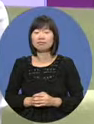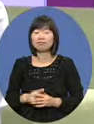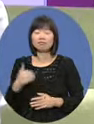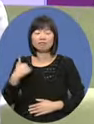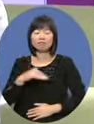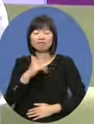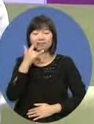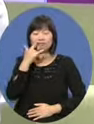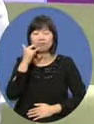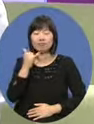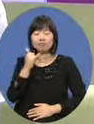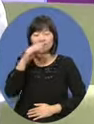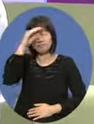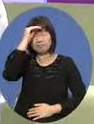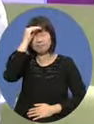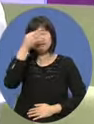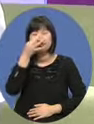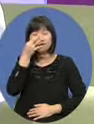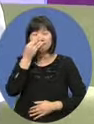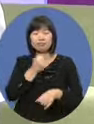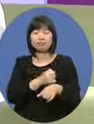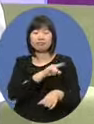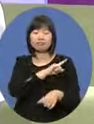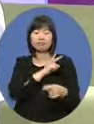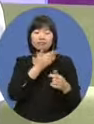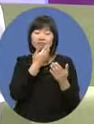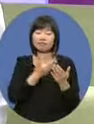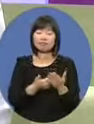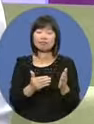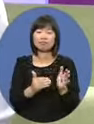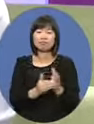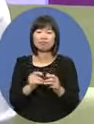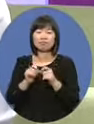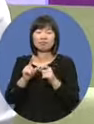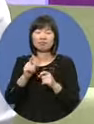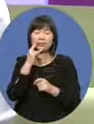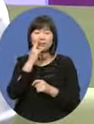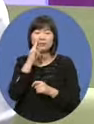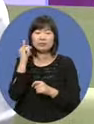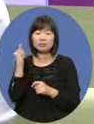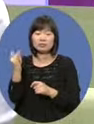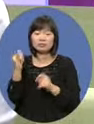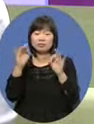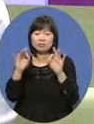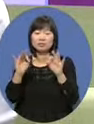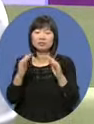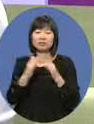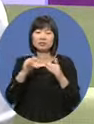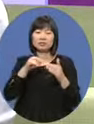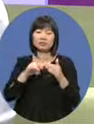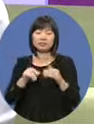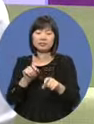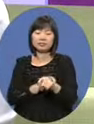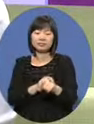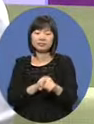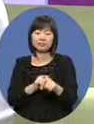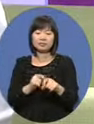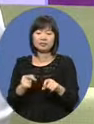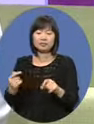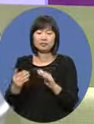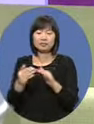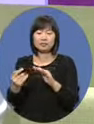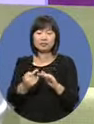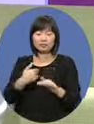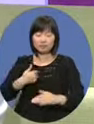우리가 부모님이 본을 보이시는 게 제일 중요해요. 그러니까 대부분은 어머님들, 아버님들이 보시면 집에서 특히 아이들이 와서 뭐라고 하냐면요.